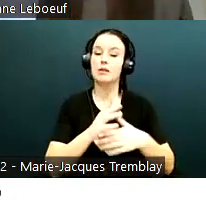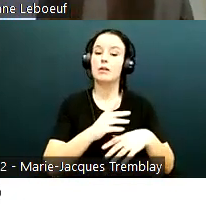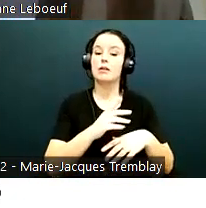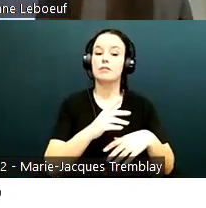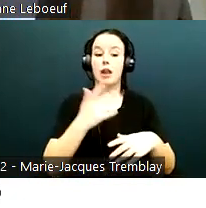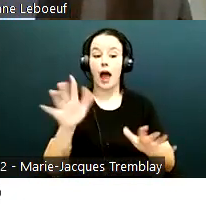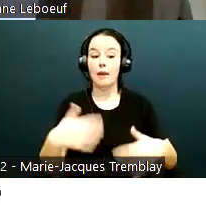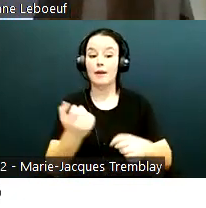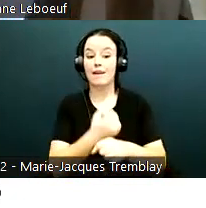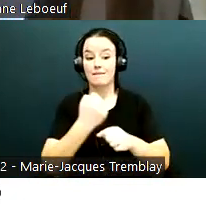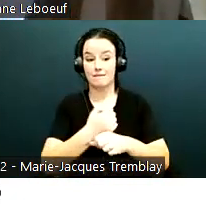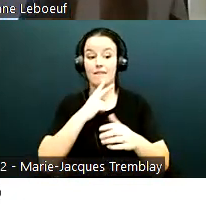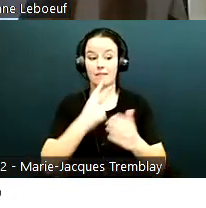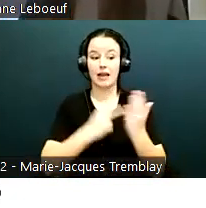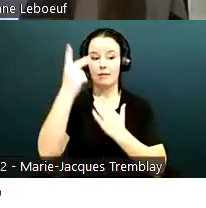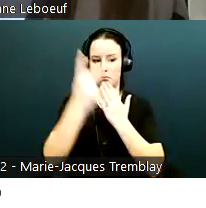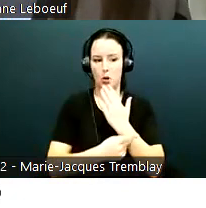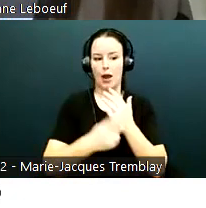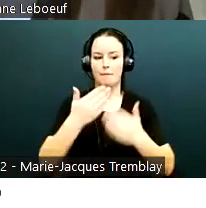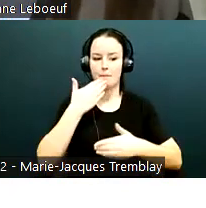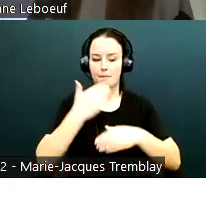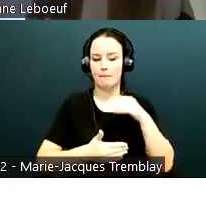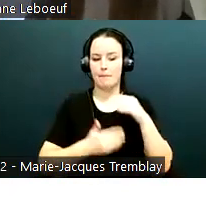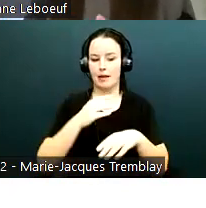au développement du programme Bien en résidence.